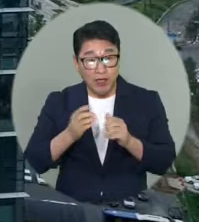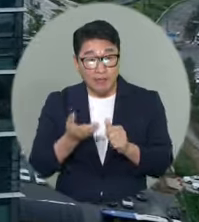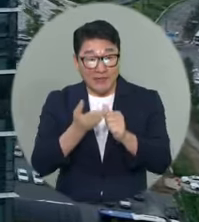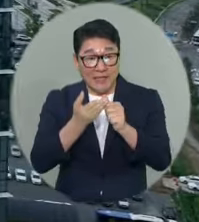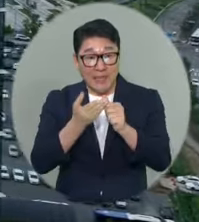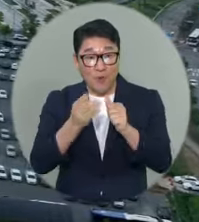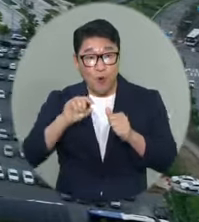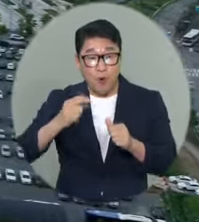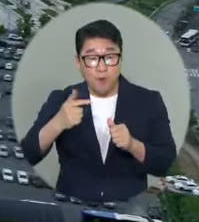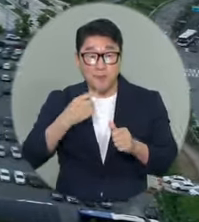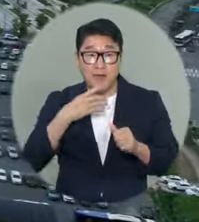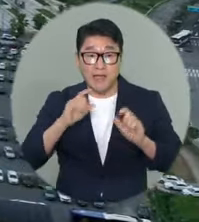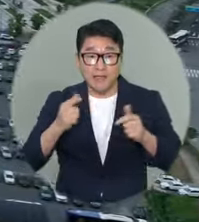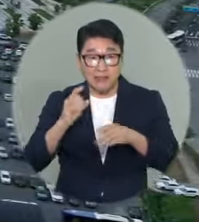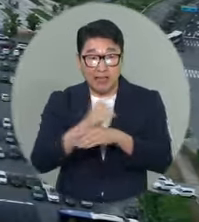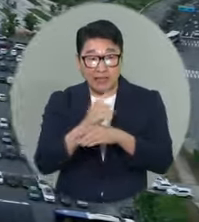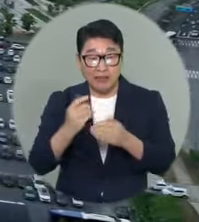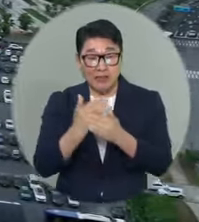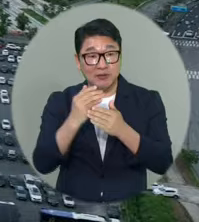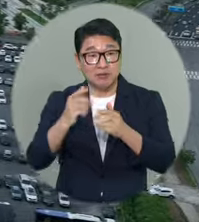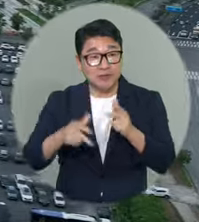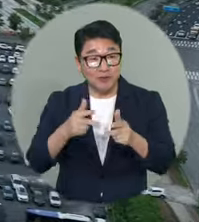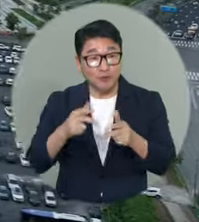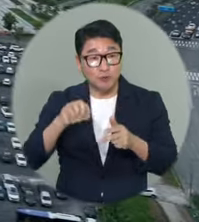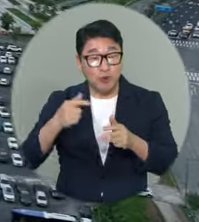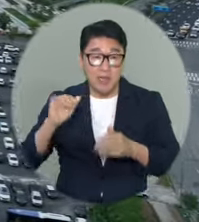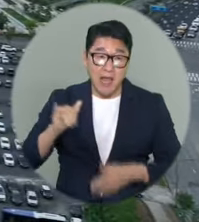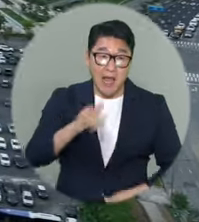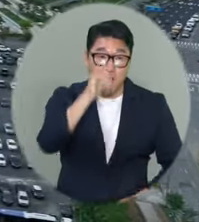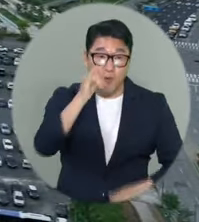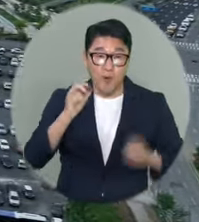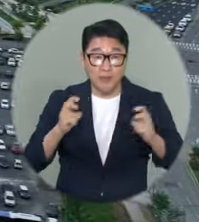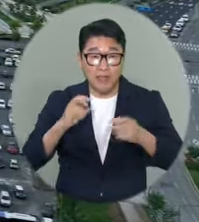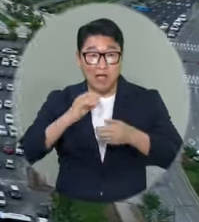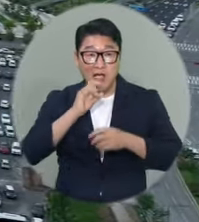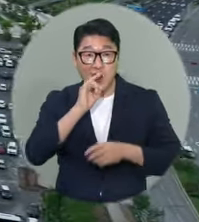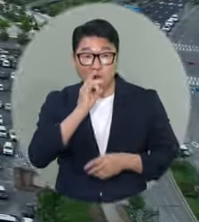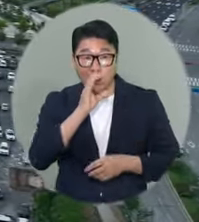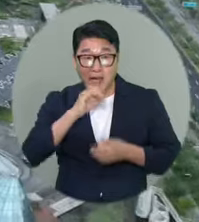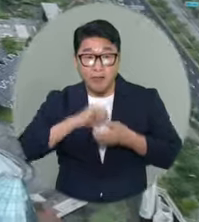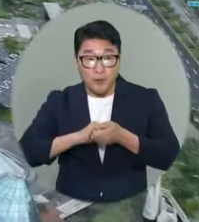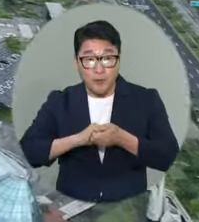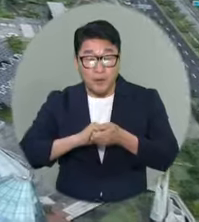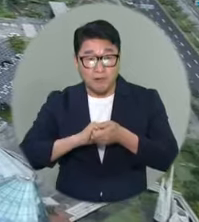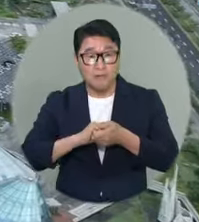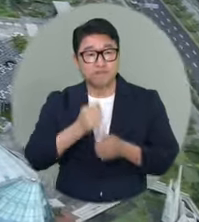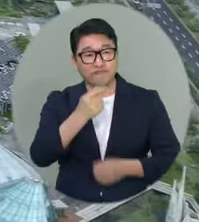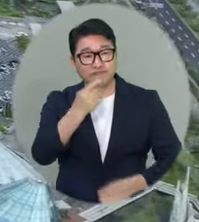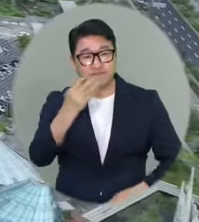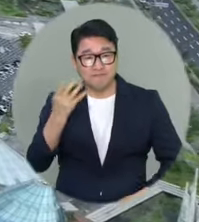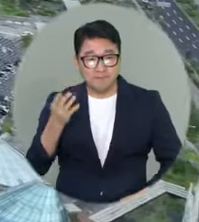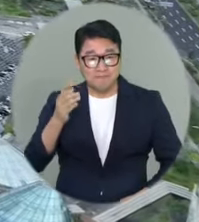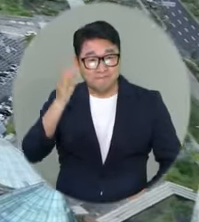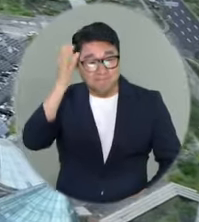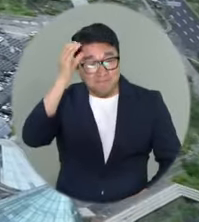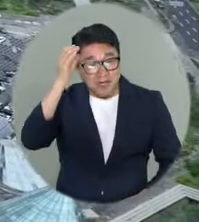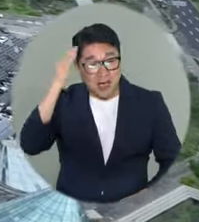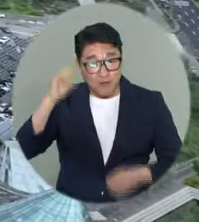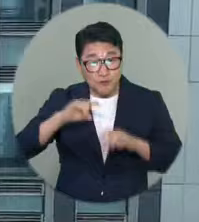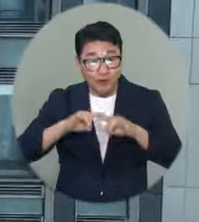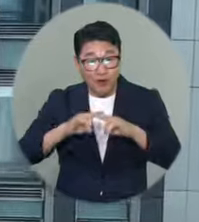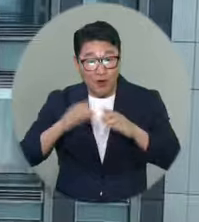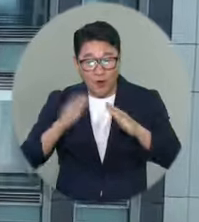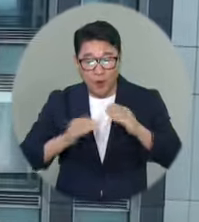한국전력인재개발원을 비롯해 데이터산업진흥원, 한국항공공사, 농협중앙회 등이 대표적입니다. 한전 등